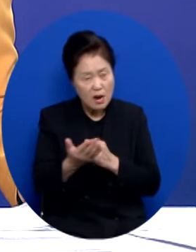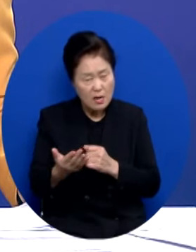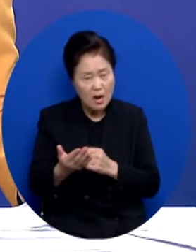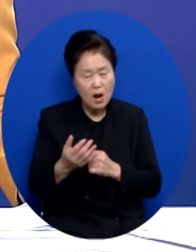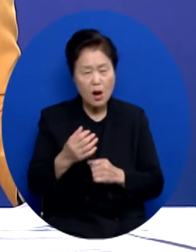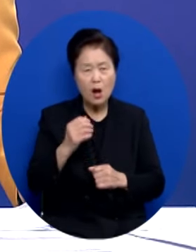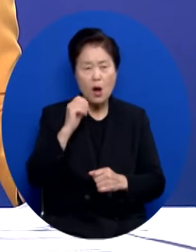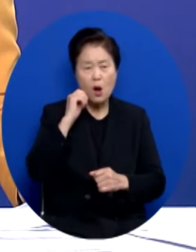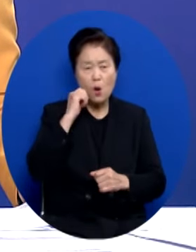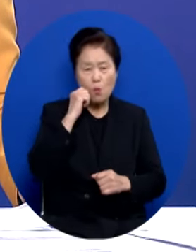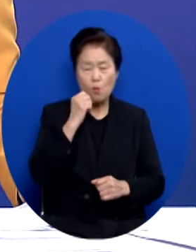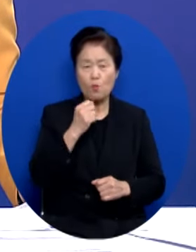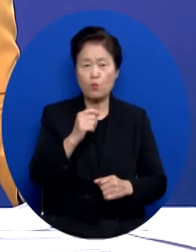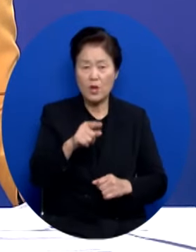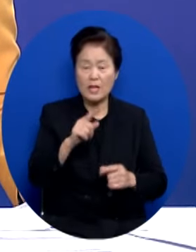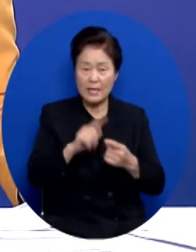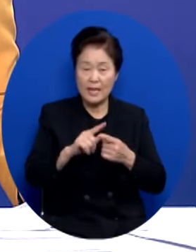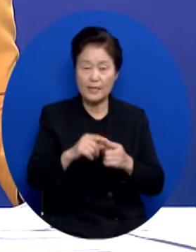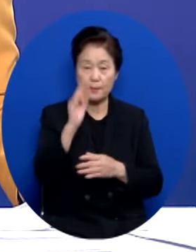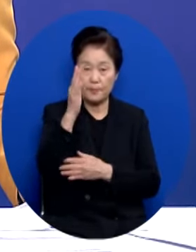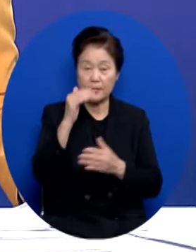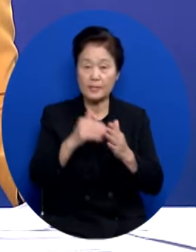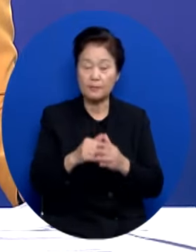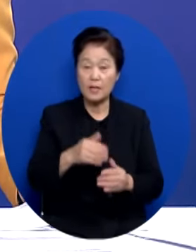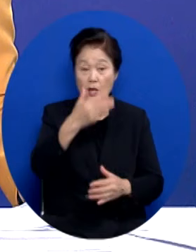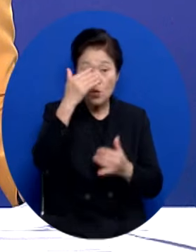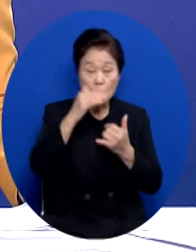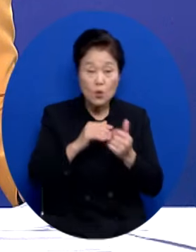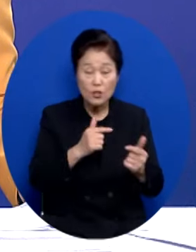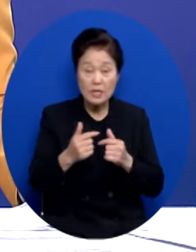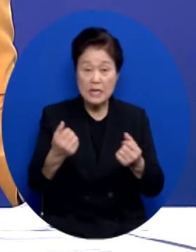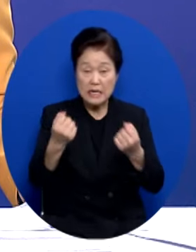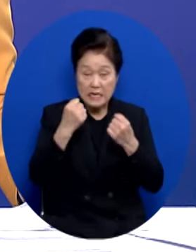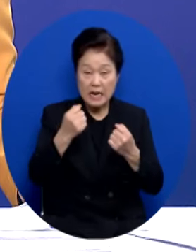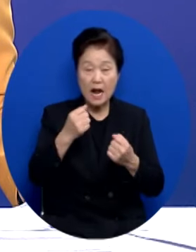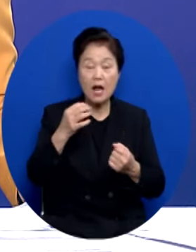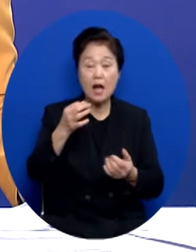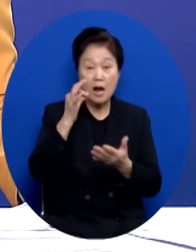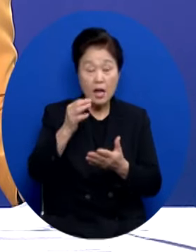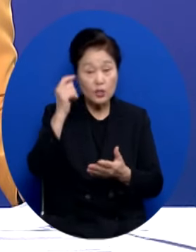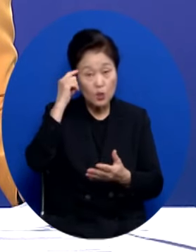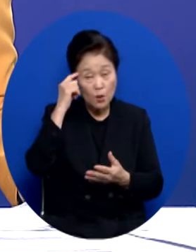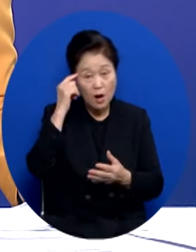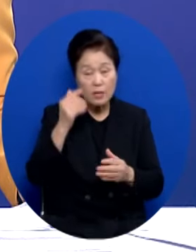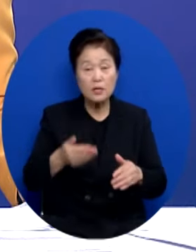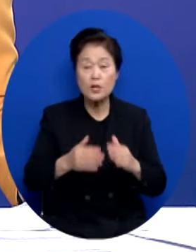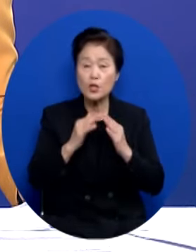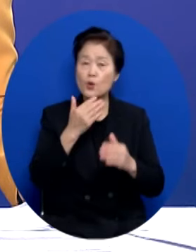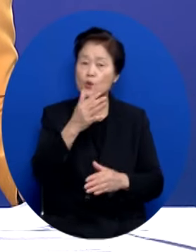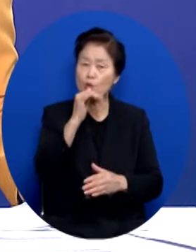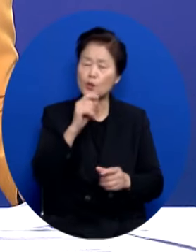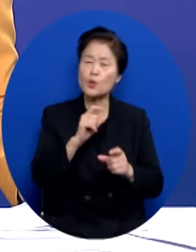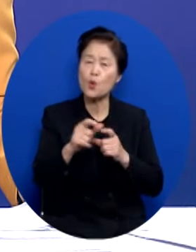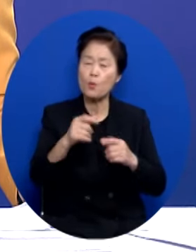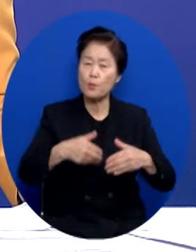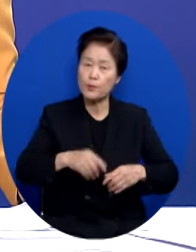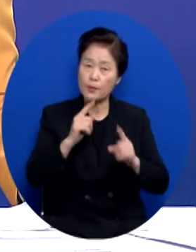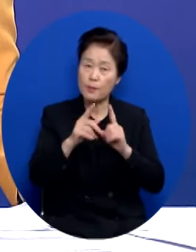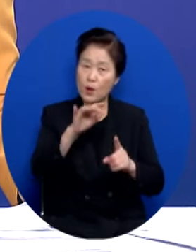메시지를 던지고 있습니다. 청소년들이 건강한 가치관을 형성할 수 있도록 성교육의 방식을 고민해야 한다고 강조하고